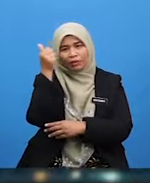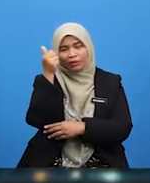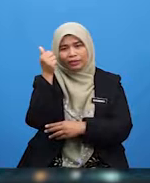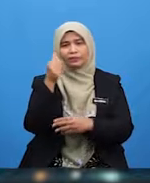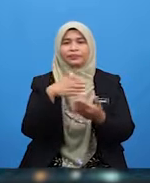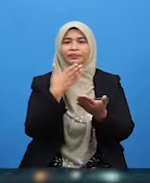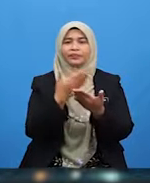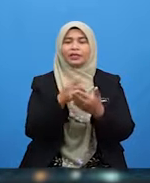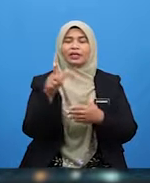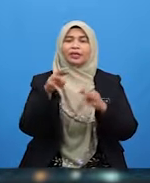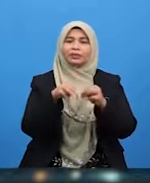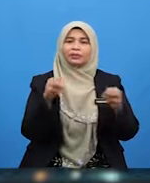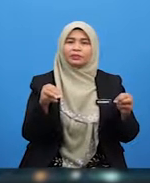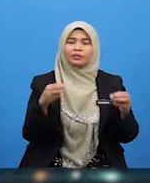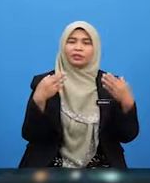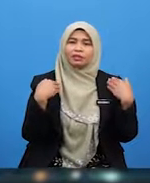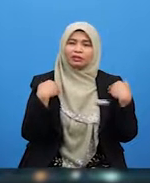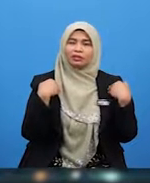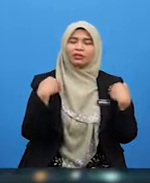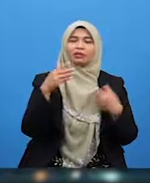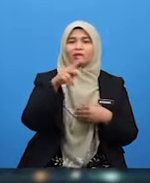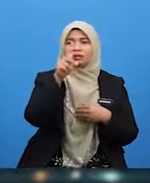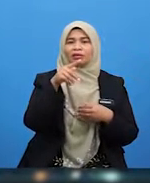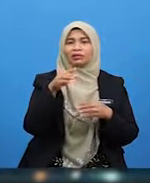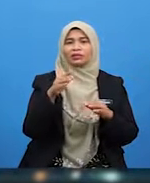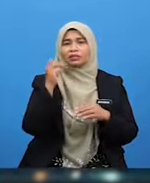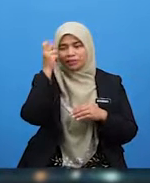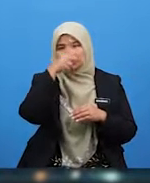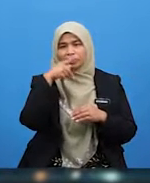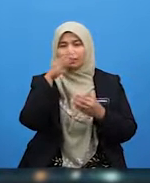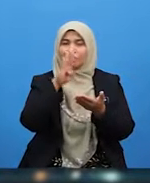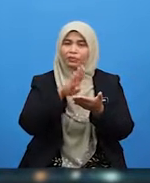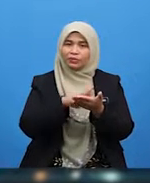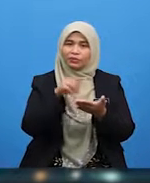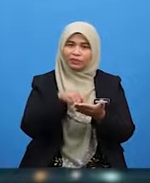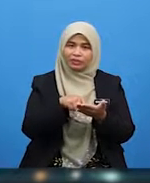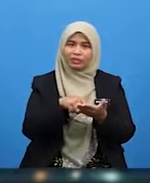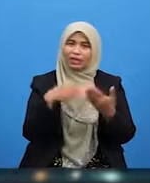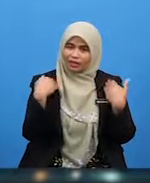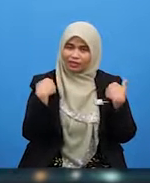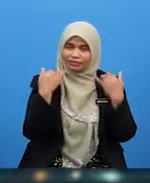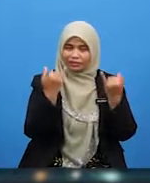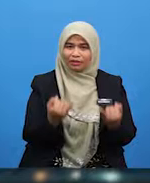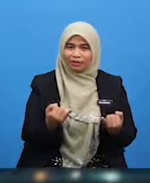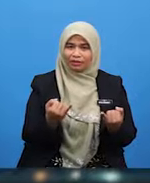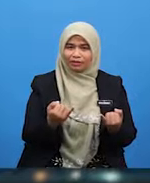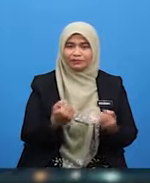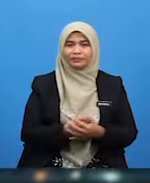Baiklah murid-murid, adakah perilaku buruk tadi masih wujud pada masa sekarang?